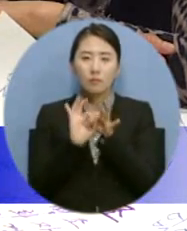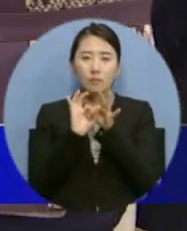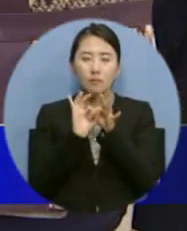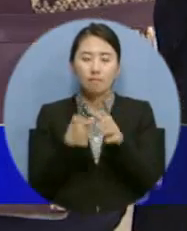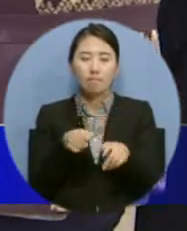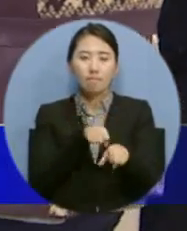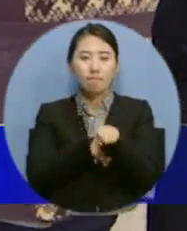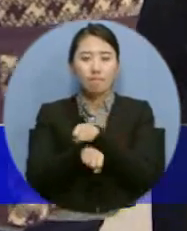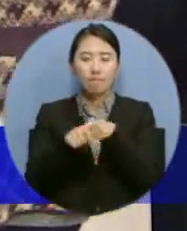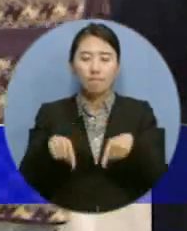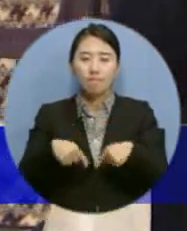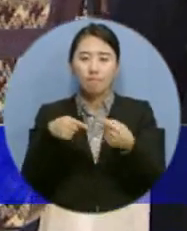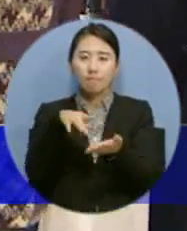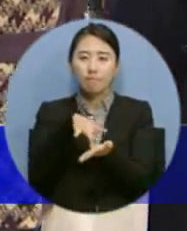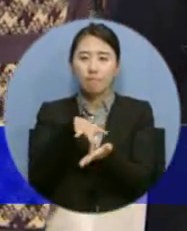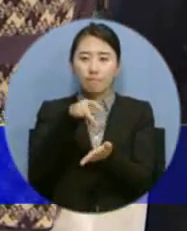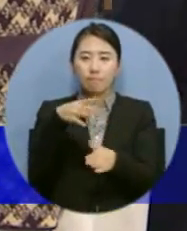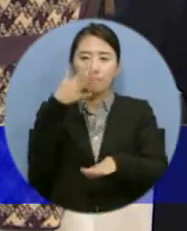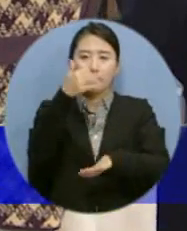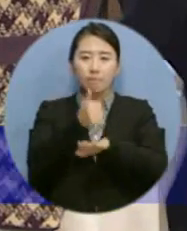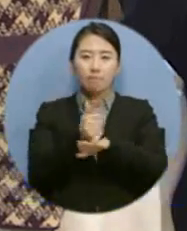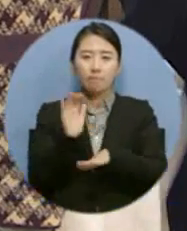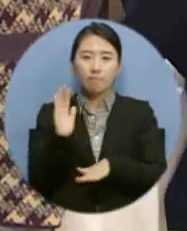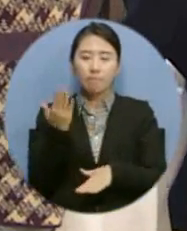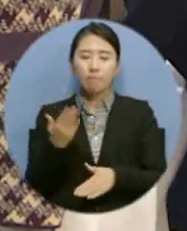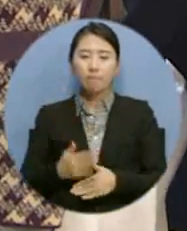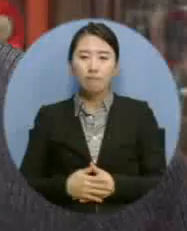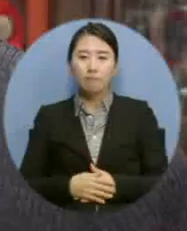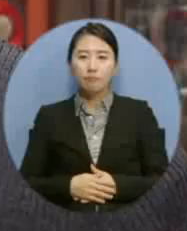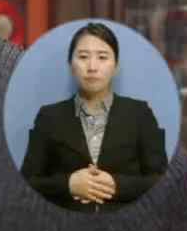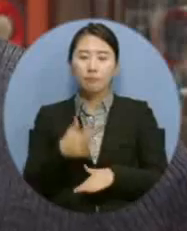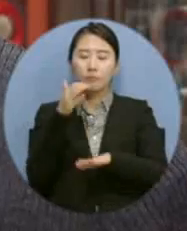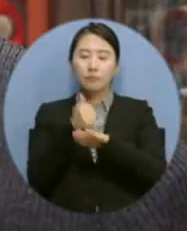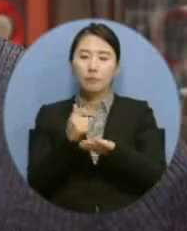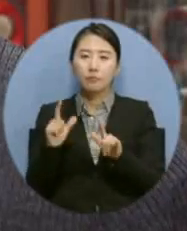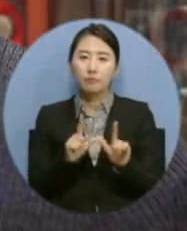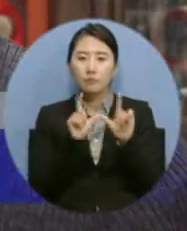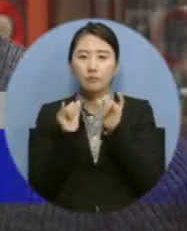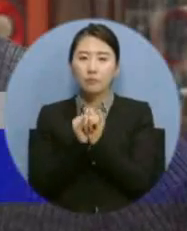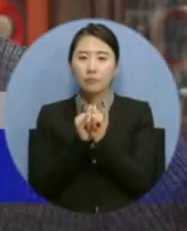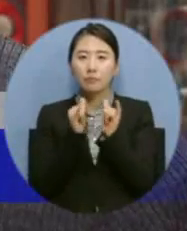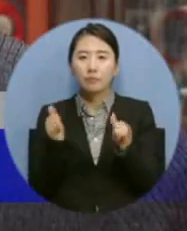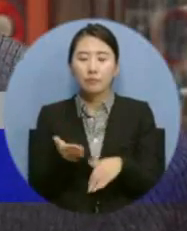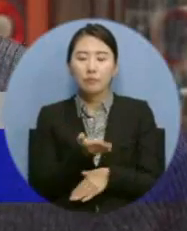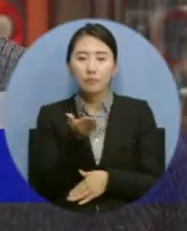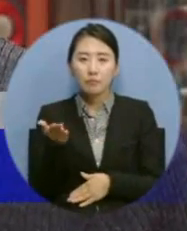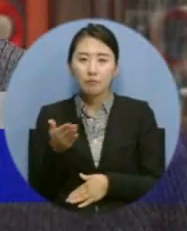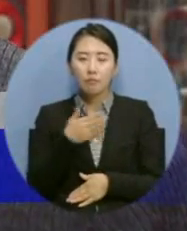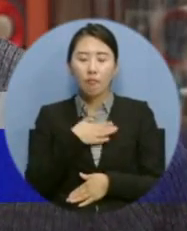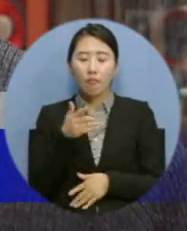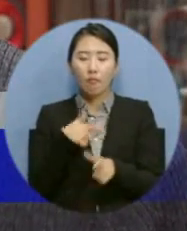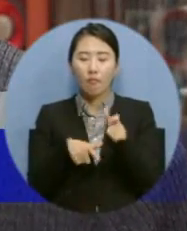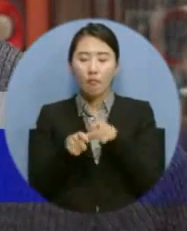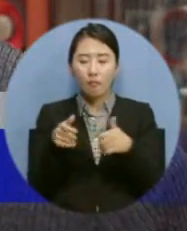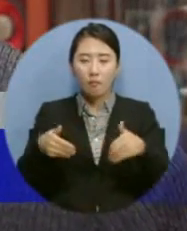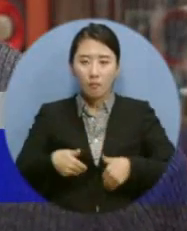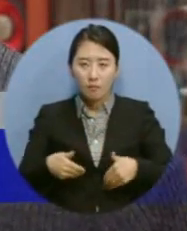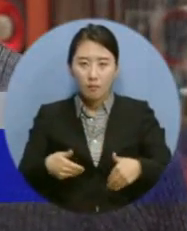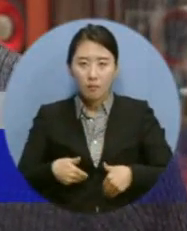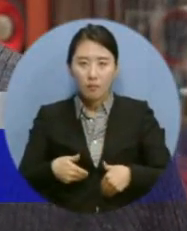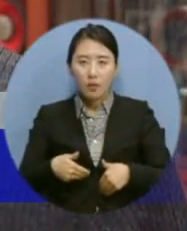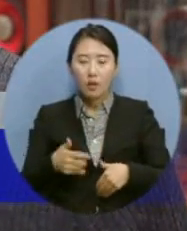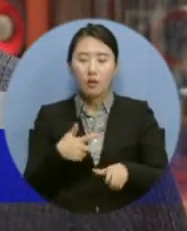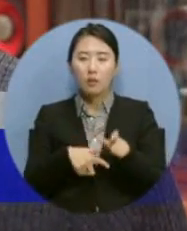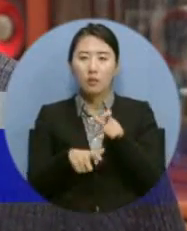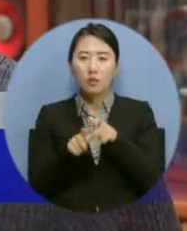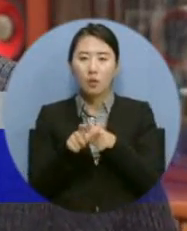자발적 참여가 핵심이라는 결론에 도달합니다. 결국 이제 주민 여러분들께서 본인들이 더 필요한 것들, 그다음에 본인들이